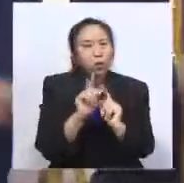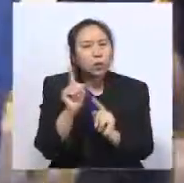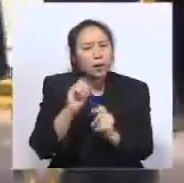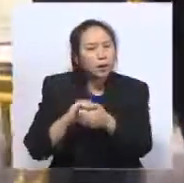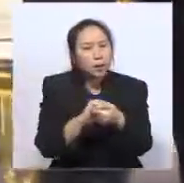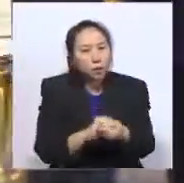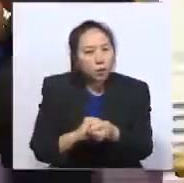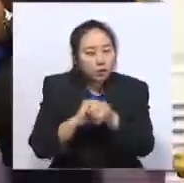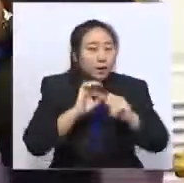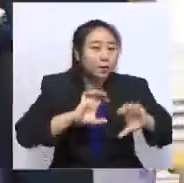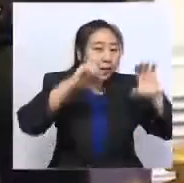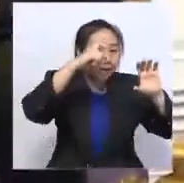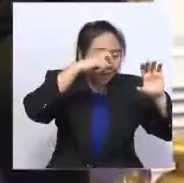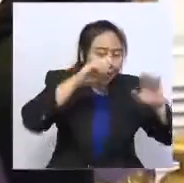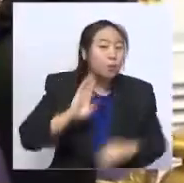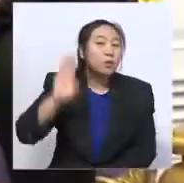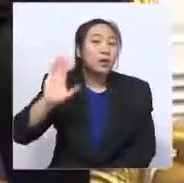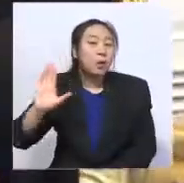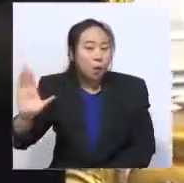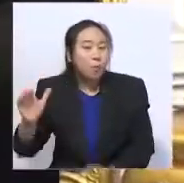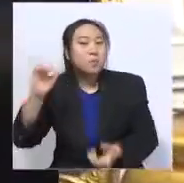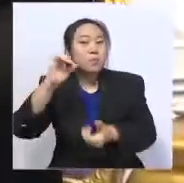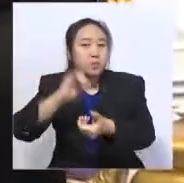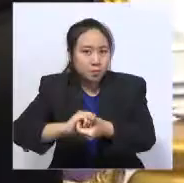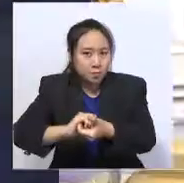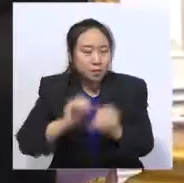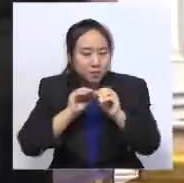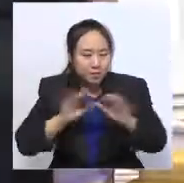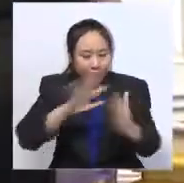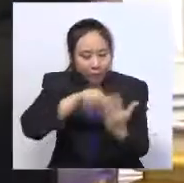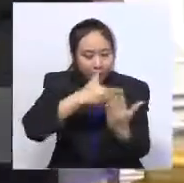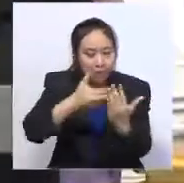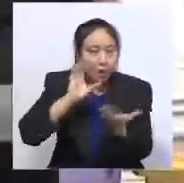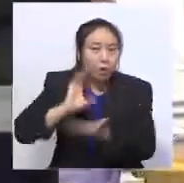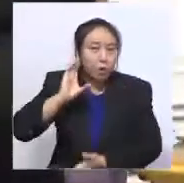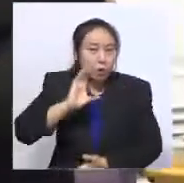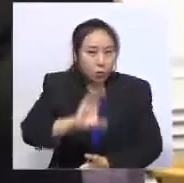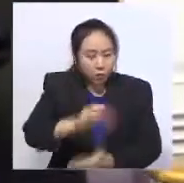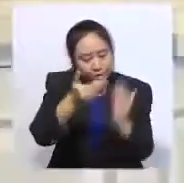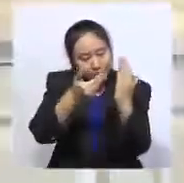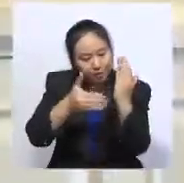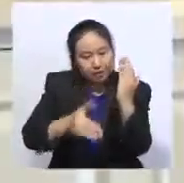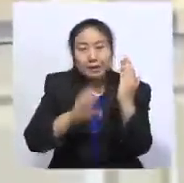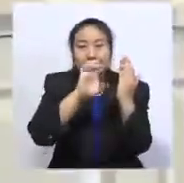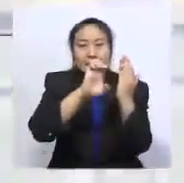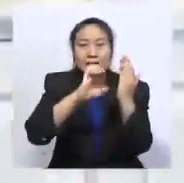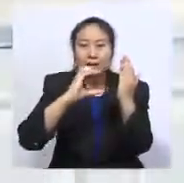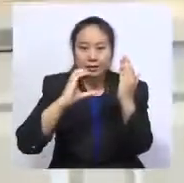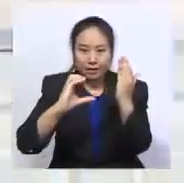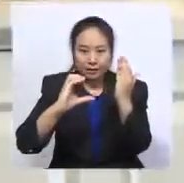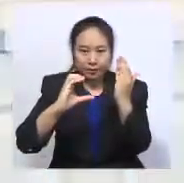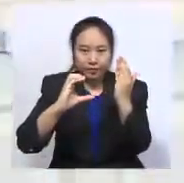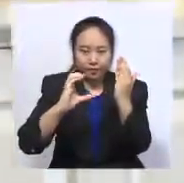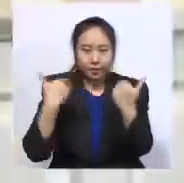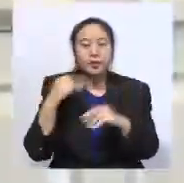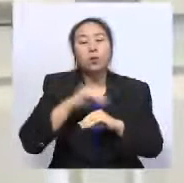ร่วมมือระหว่างรัฐบาลไทยกับอาลีบาบากรุ๊ปเพื่อที่จะประกาศแผนการลงทุนในพื้นที่ระเบียงเศรษฐกิจพิเศษภาคตะวันออกหรือ EEC